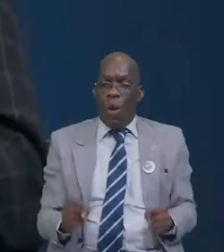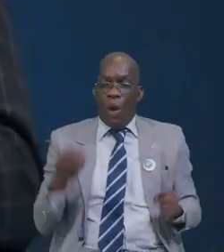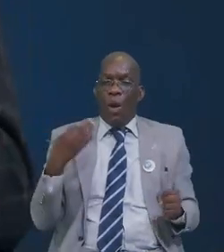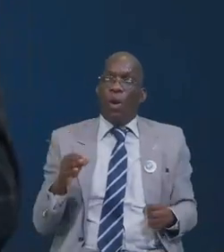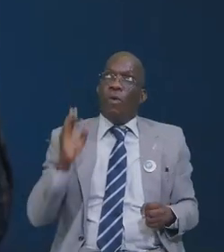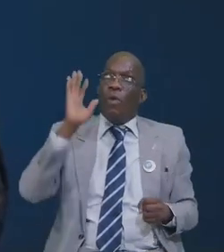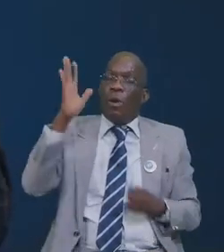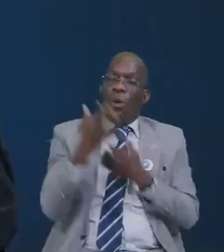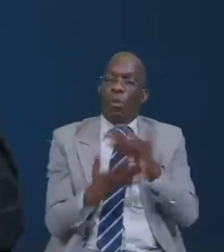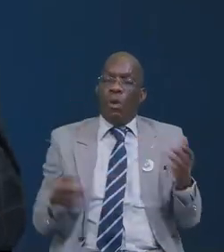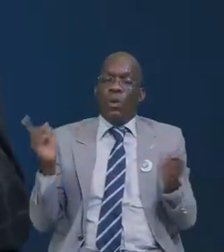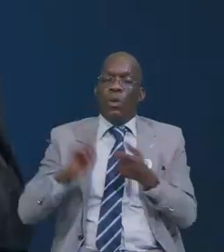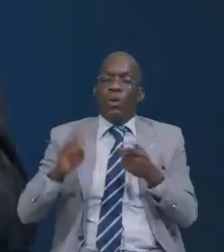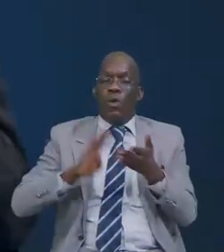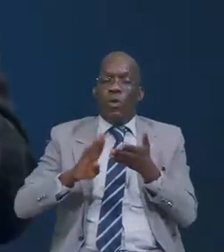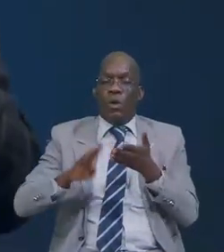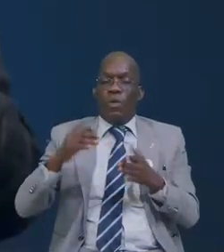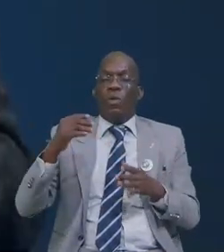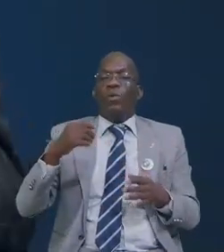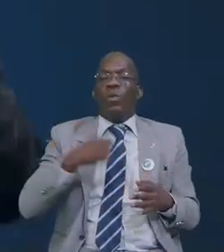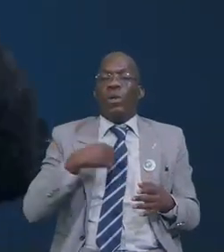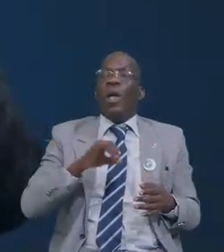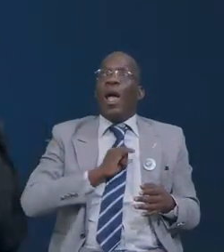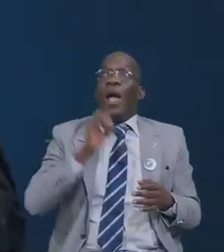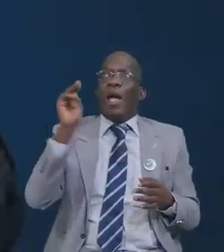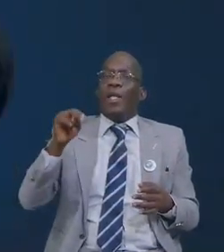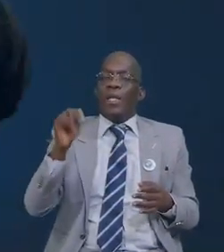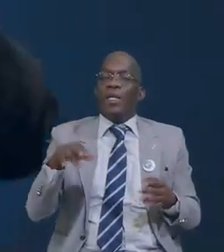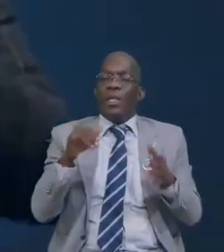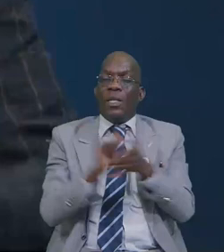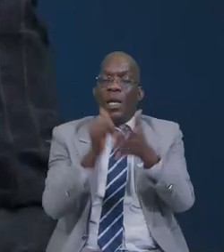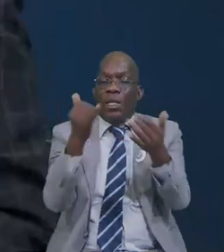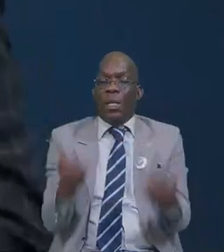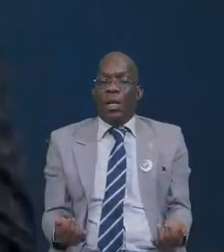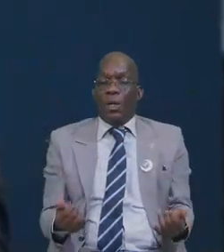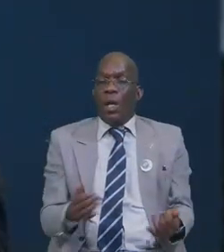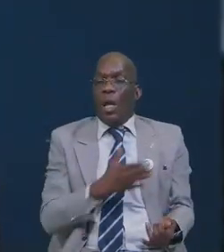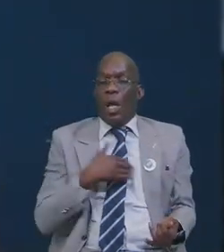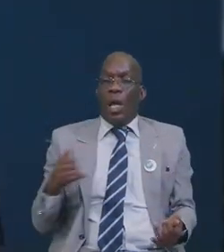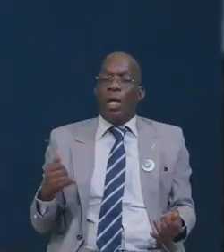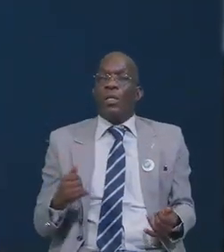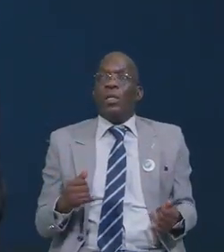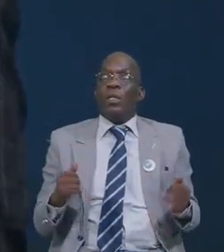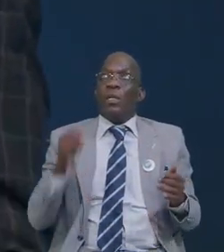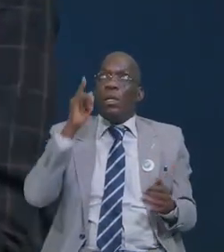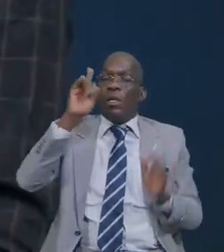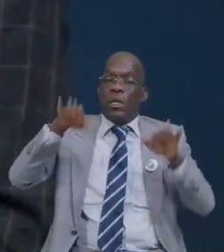ton sang pour expier mes péchés. J'ai besoin de ça maintenant. Et il